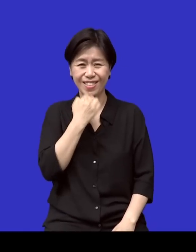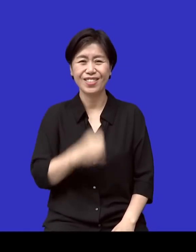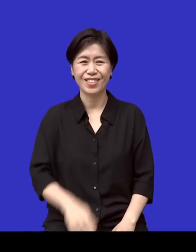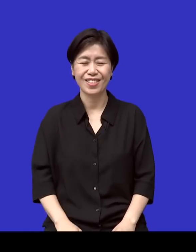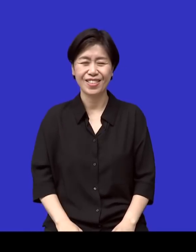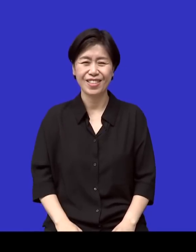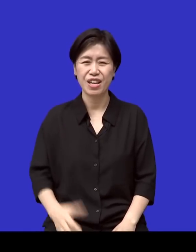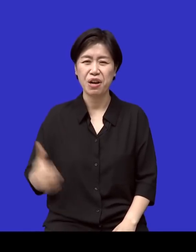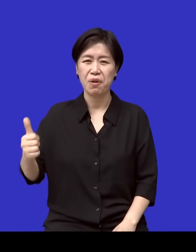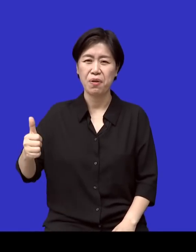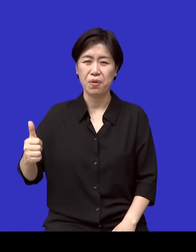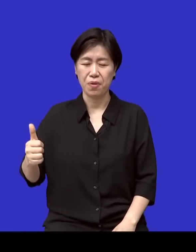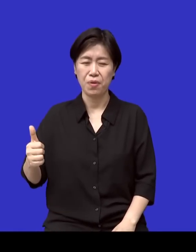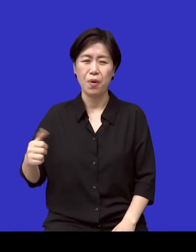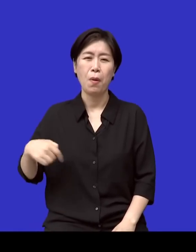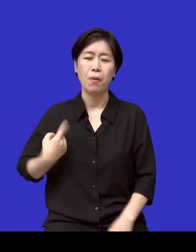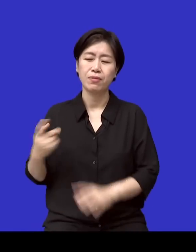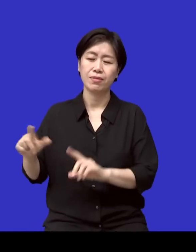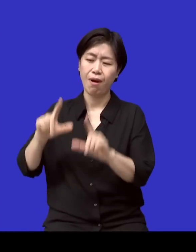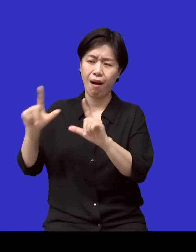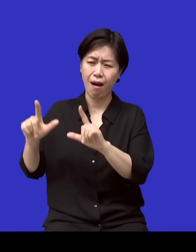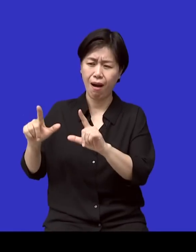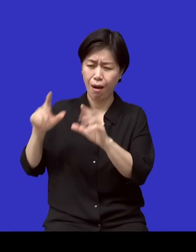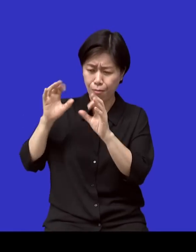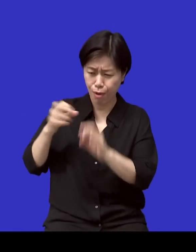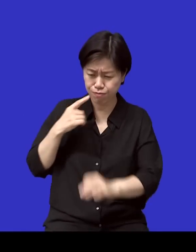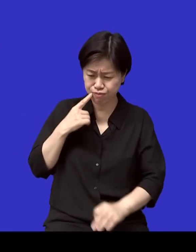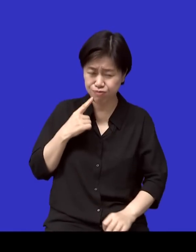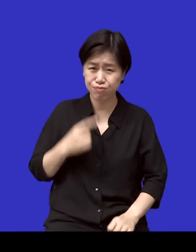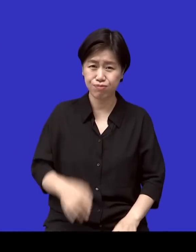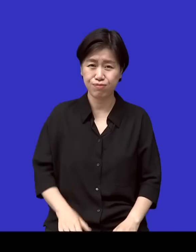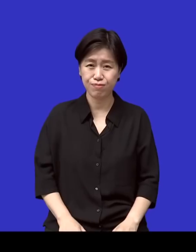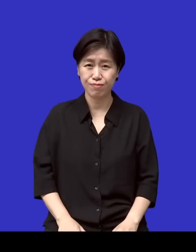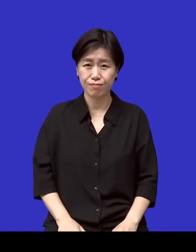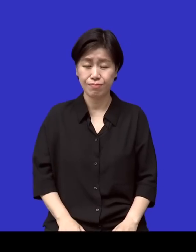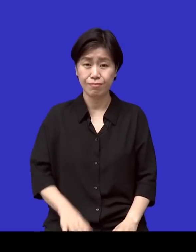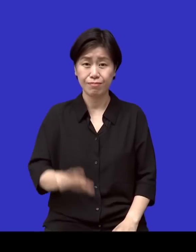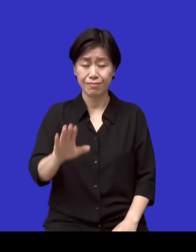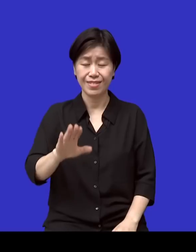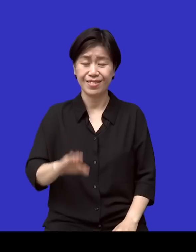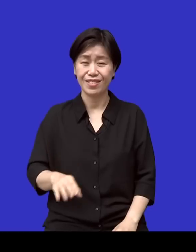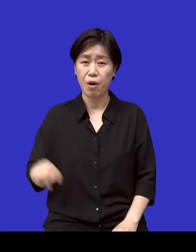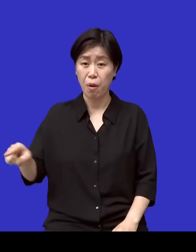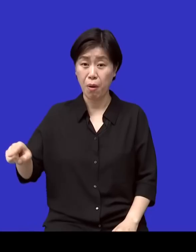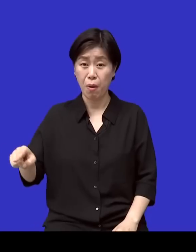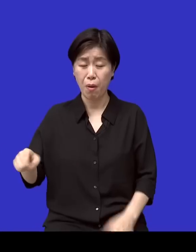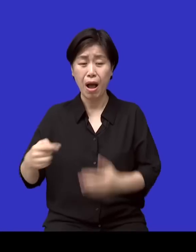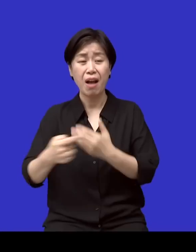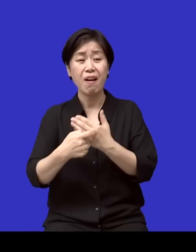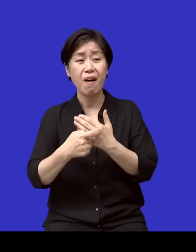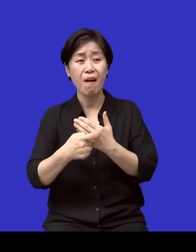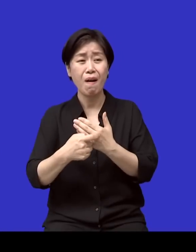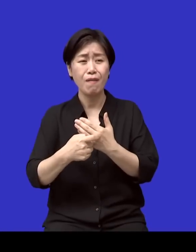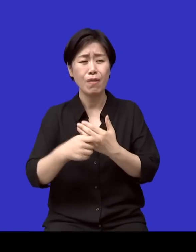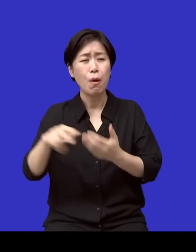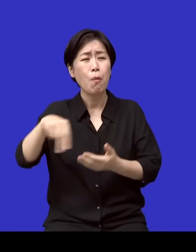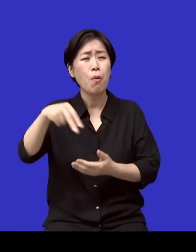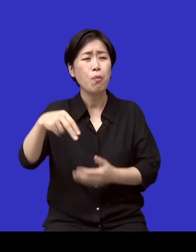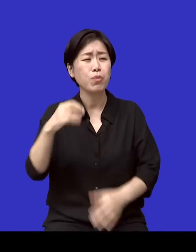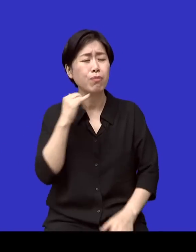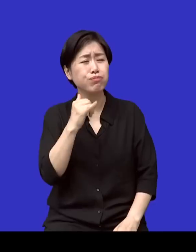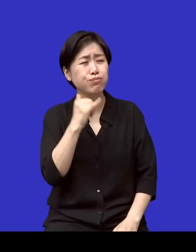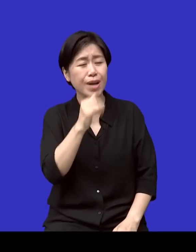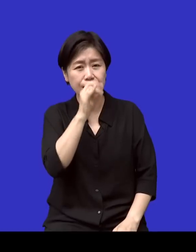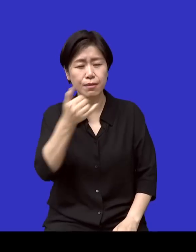외롭다고 좋았겠어요. 전화 오셨어요. 예? 야, 나 외롭다. 외롭다고 전화하지 너무 즐겁다고 전화하지 어딨어요. 에이, 그럼요. 야, 즐겁다 그럴 순 없잖아요. 없죠,